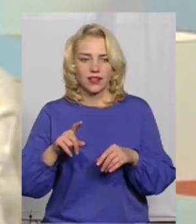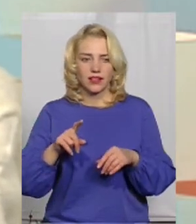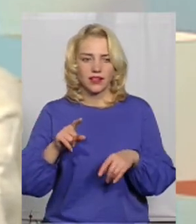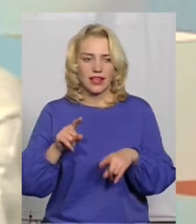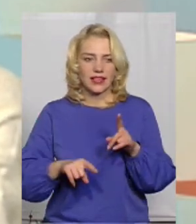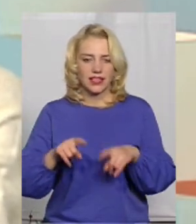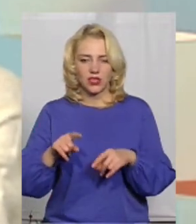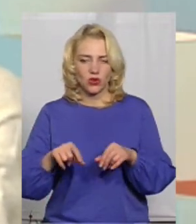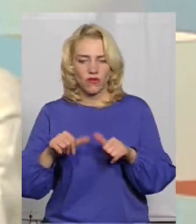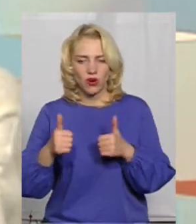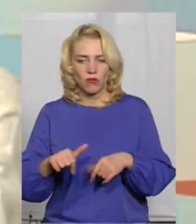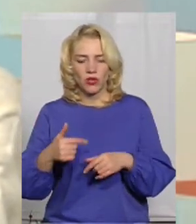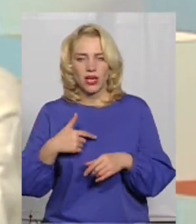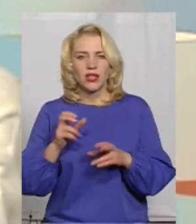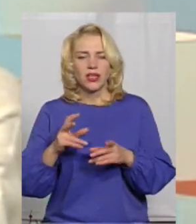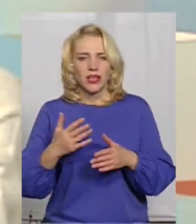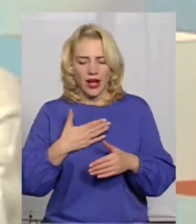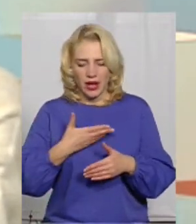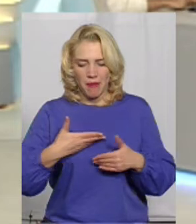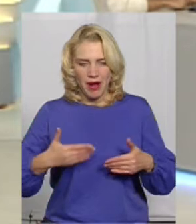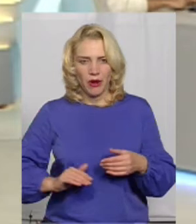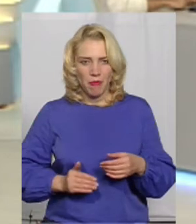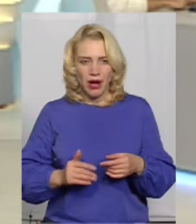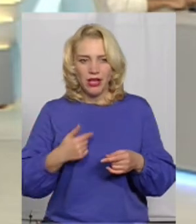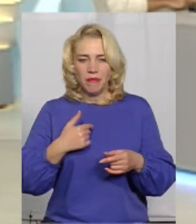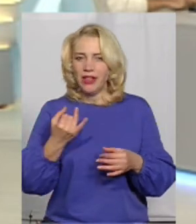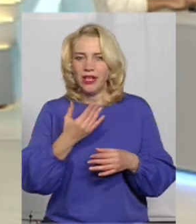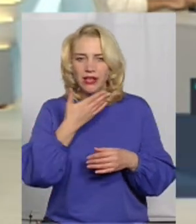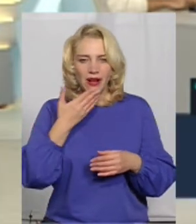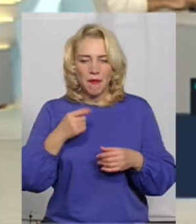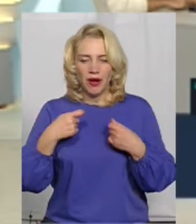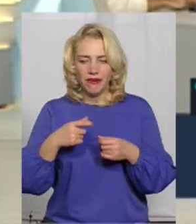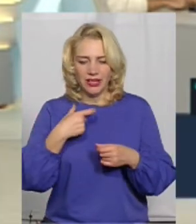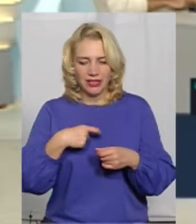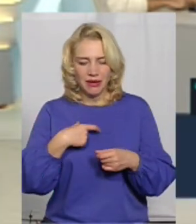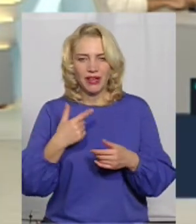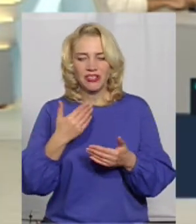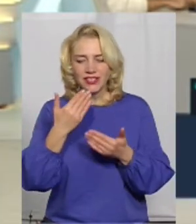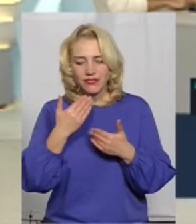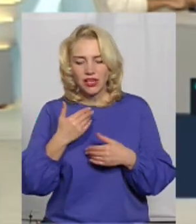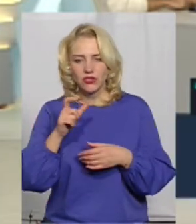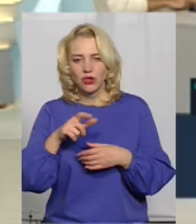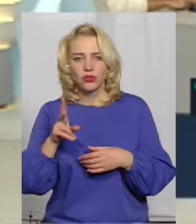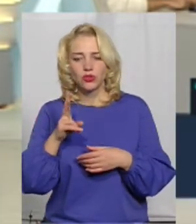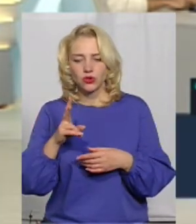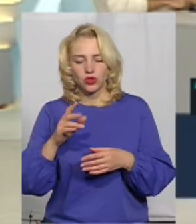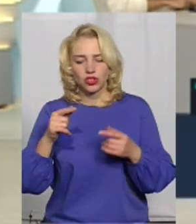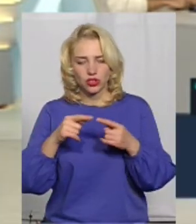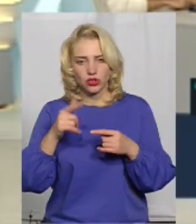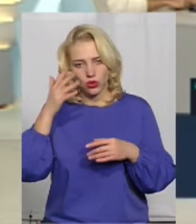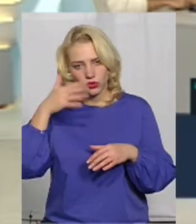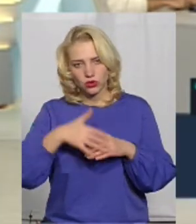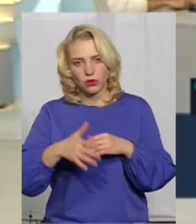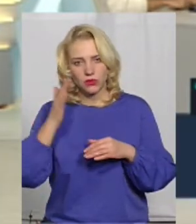на кшталт, як ми не зацікавлені просто напряму продавати себе, оскільки до нас звертаються клієнти, які вже чітко розуміють свої цілі, і під ці цілі